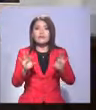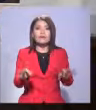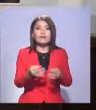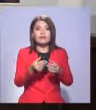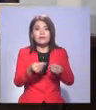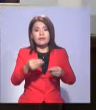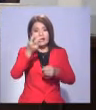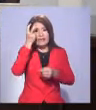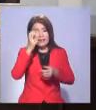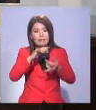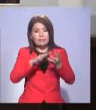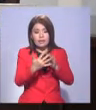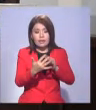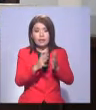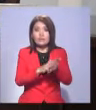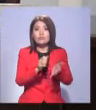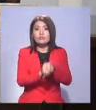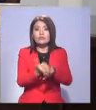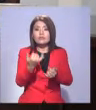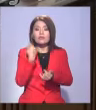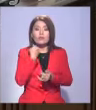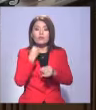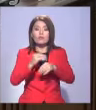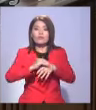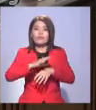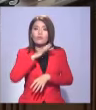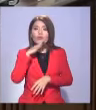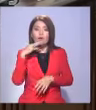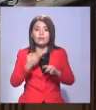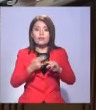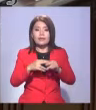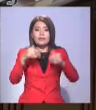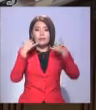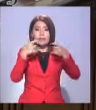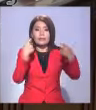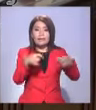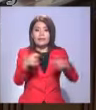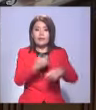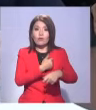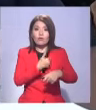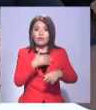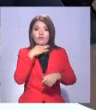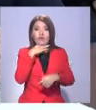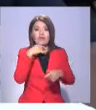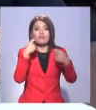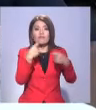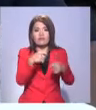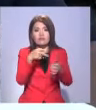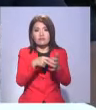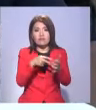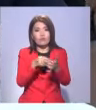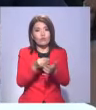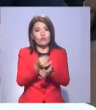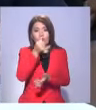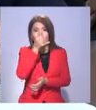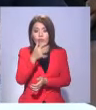жапа шеккен ауыл шаруалары қазір қарызға белшеден батқан. Берешегінен малын сатып құтылайын десе, етін жақсы бағаға өткізе алмай жүр. Осының